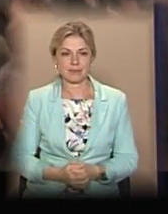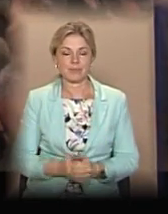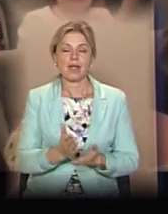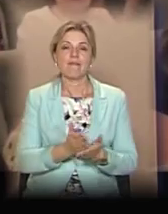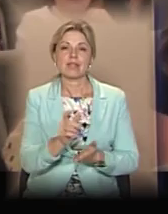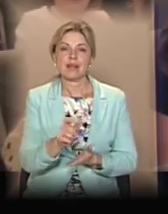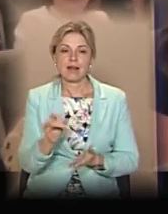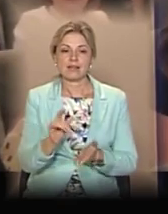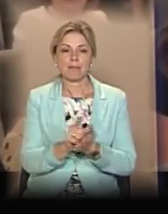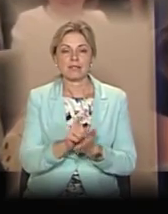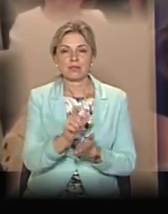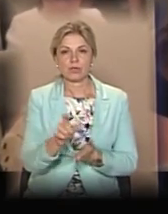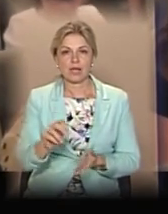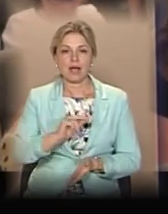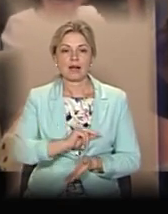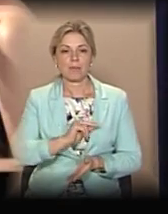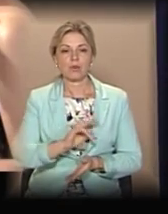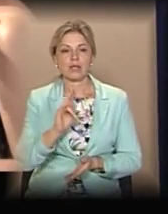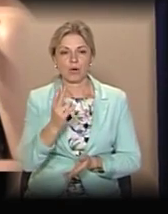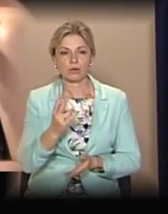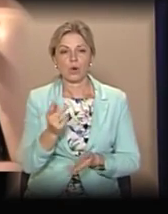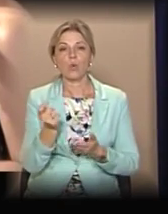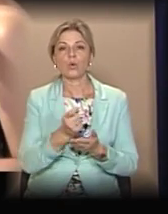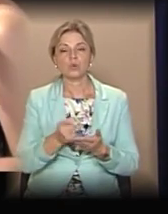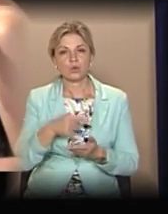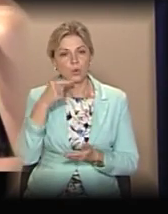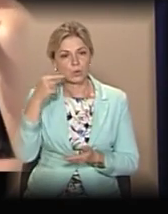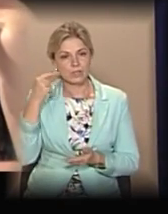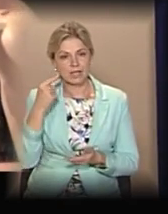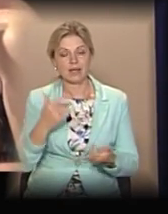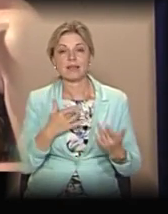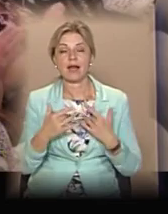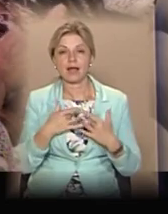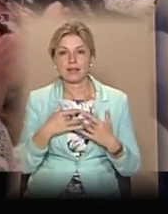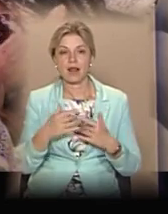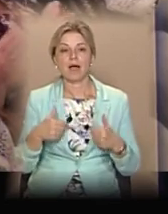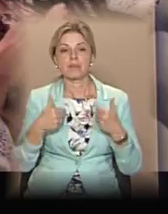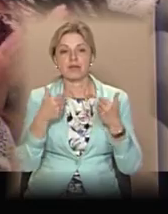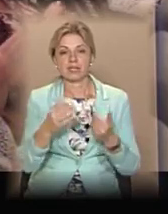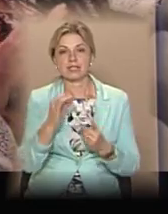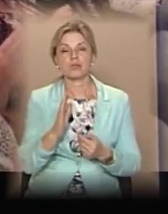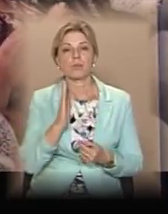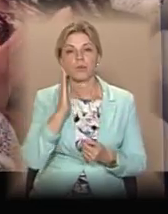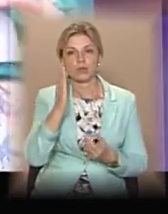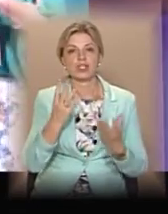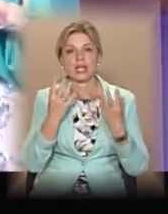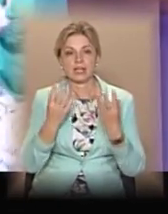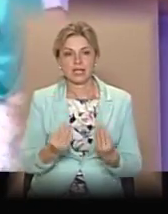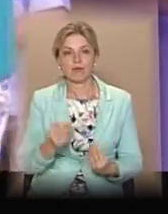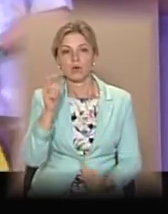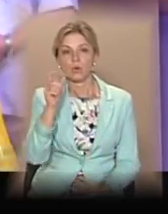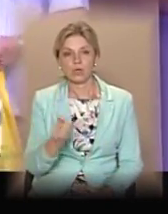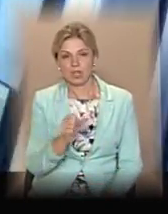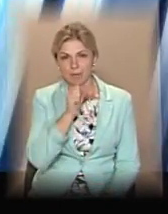та пенсіонерів працівники Миколаївського академічного художнього російського драматичного театру привітали із майбутнім Днем людей